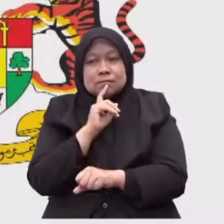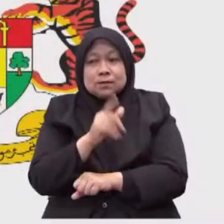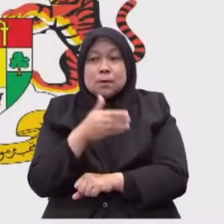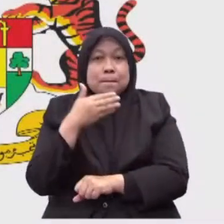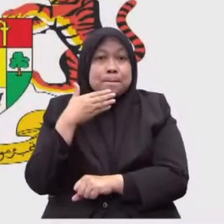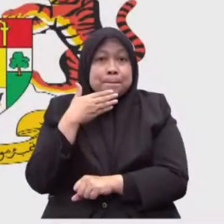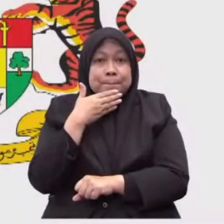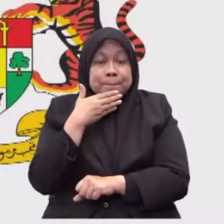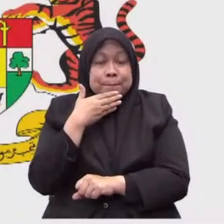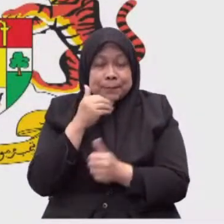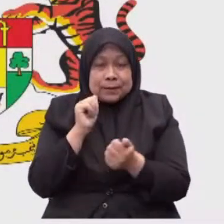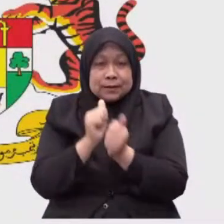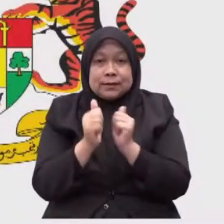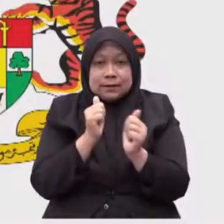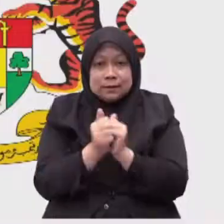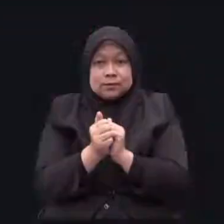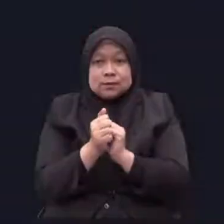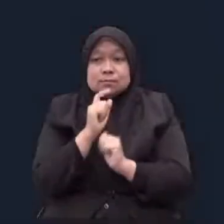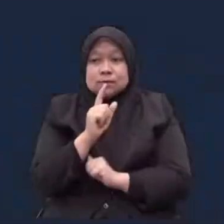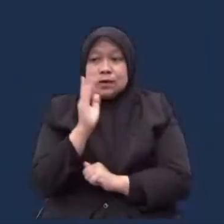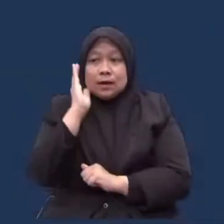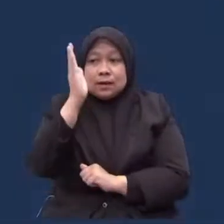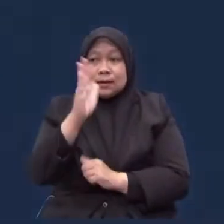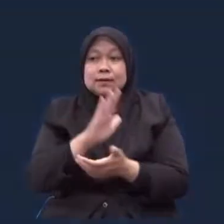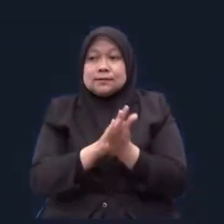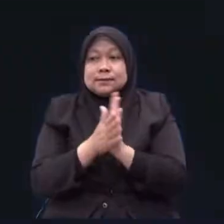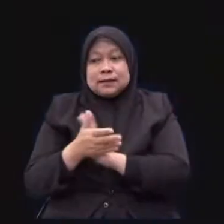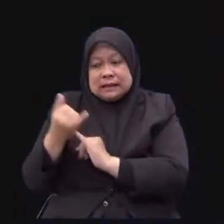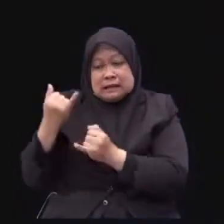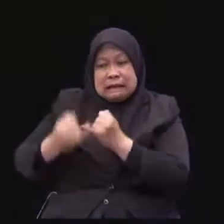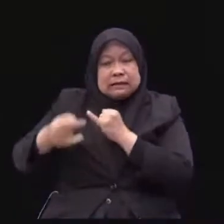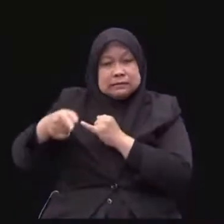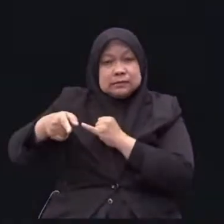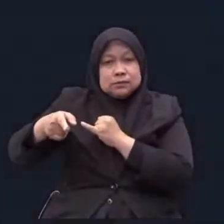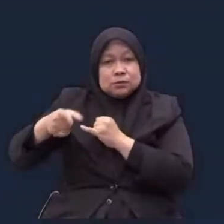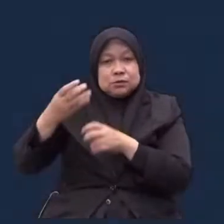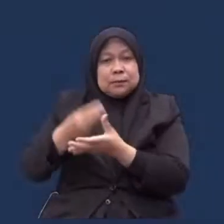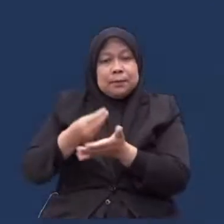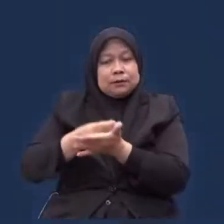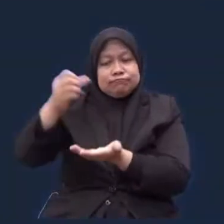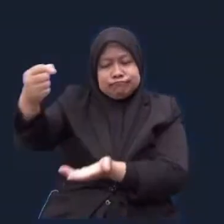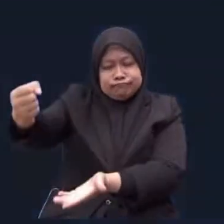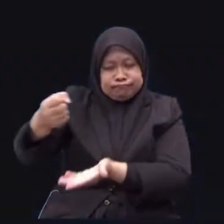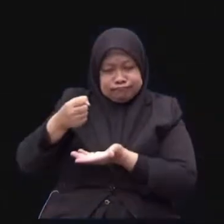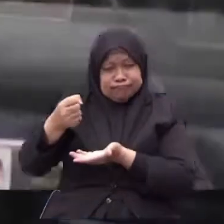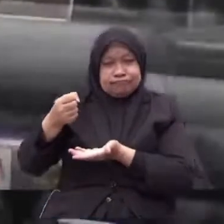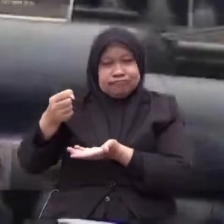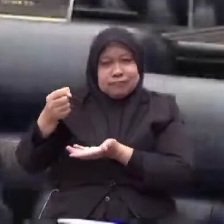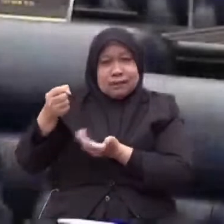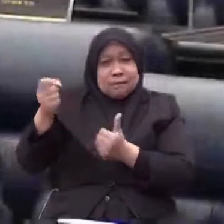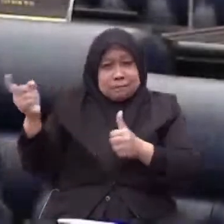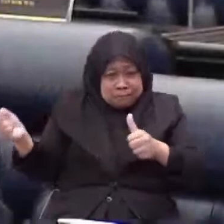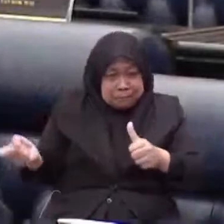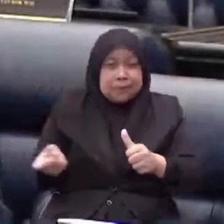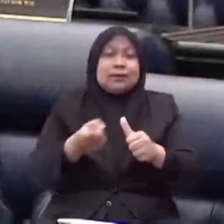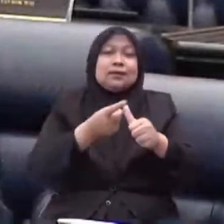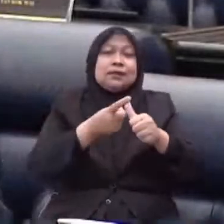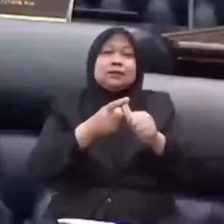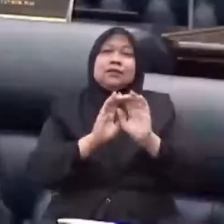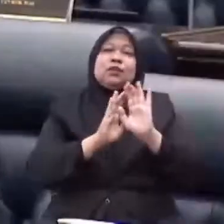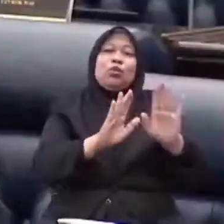berteruskan ini akan jadi Kementerian yang terakhir mendapat dana tambahan dan kementerian yang pertama